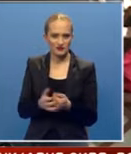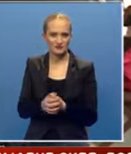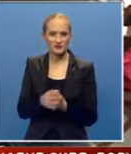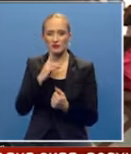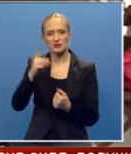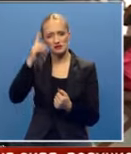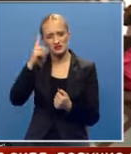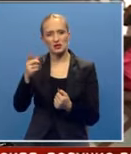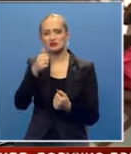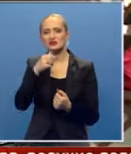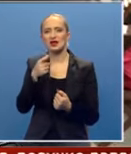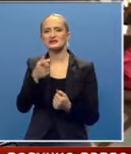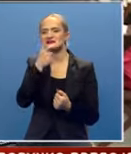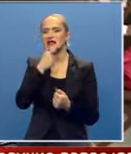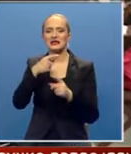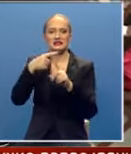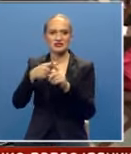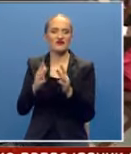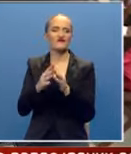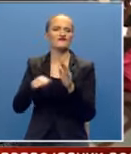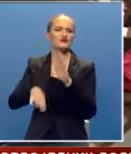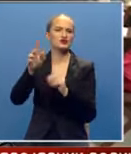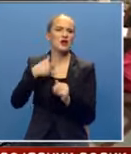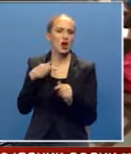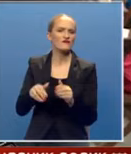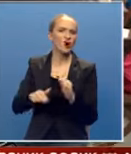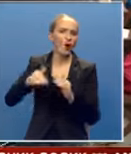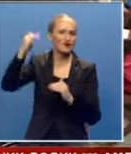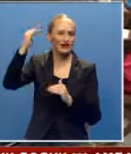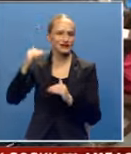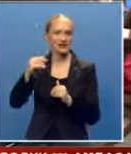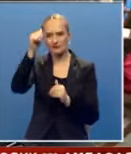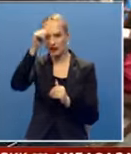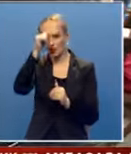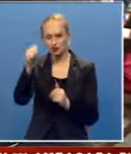znaju šta je stara crkva. Većina nas je ovdje i odrastala, krštena.